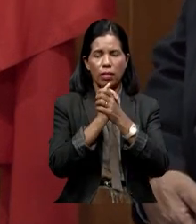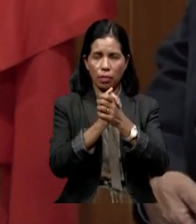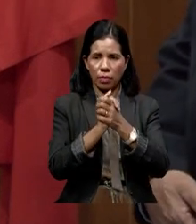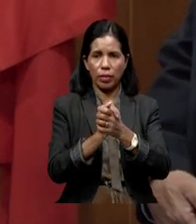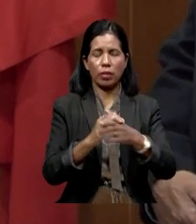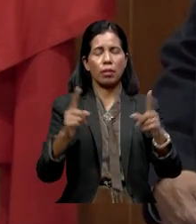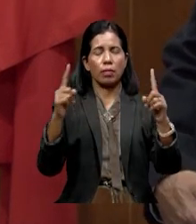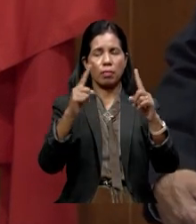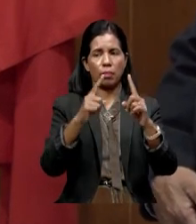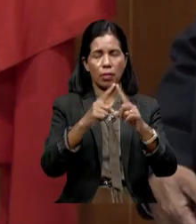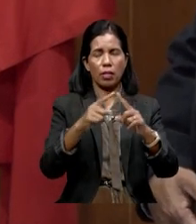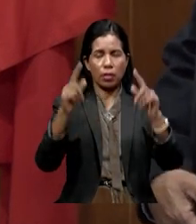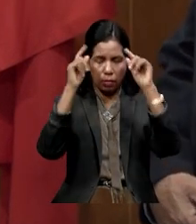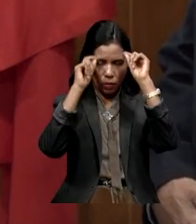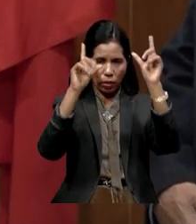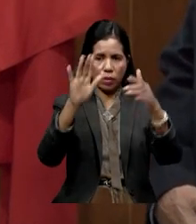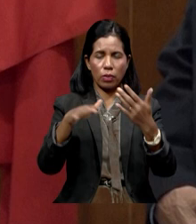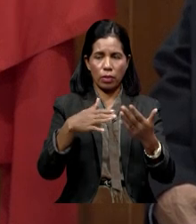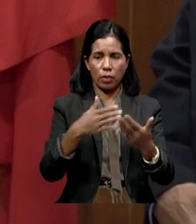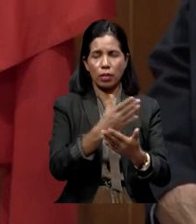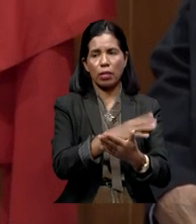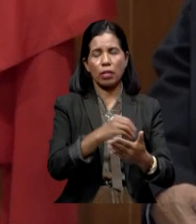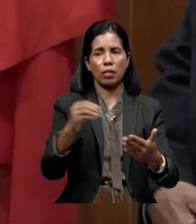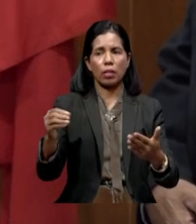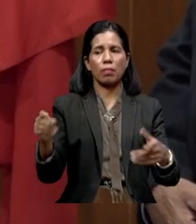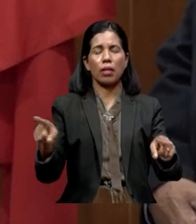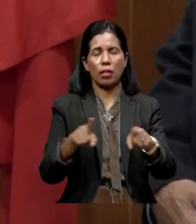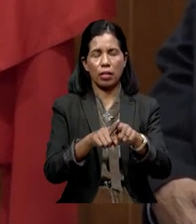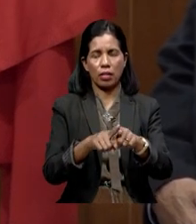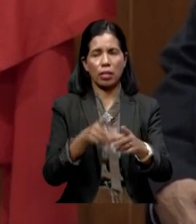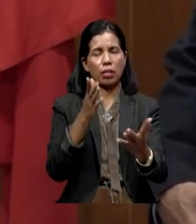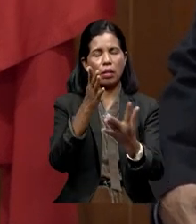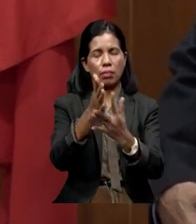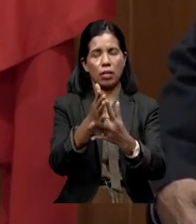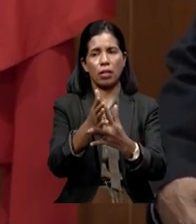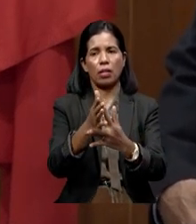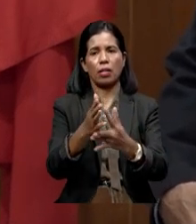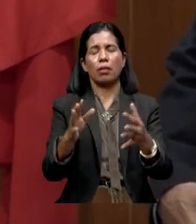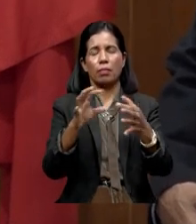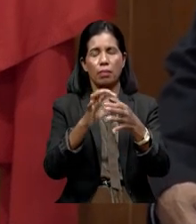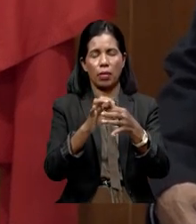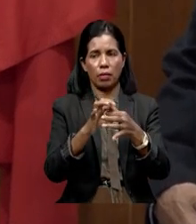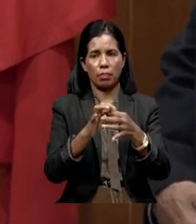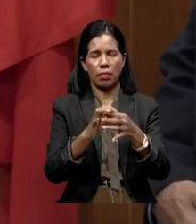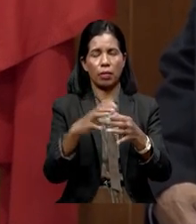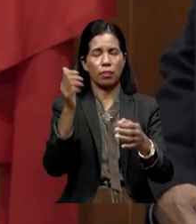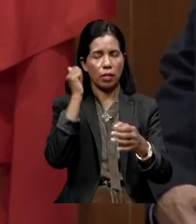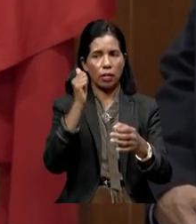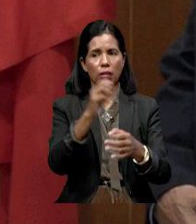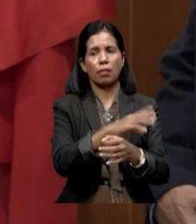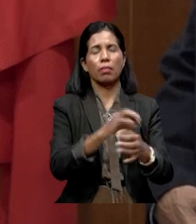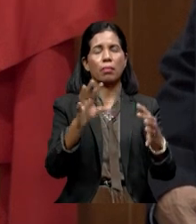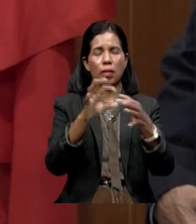syabas kepada timest kerana telah menjadi anggota dalam world trade organization W